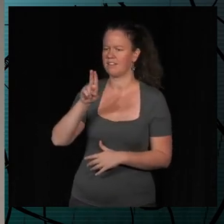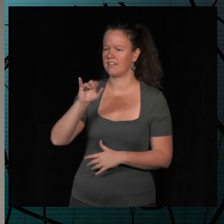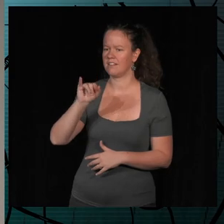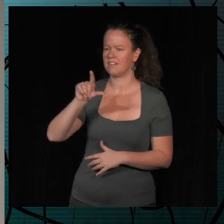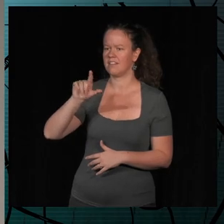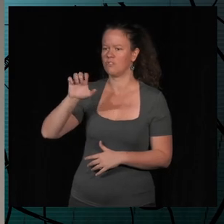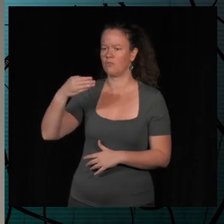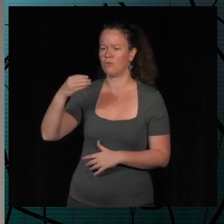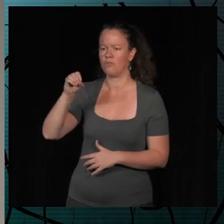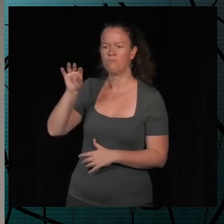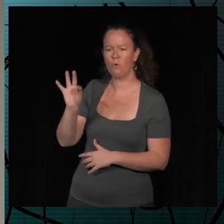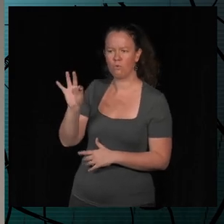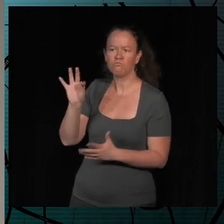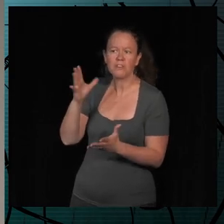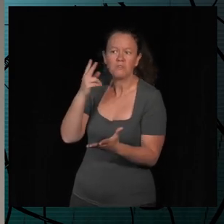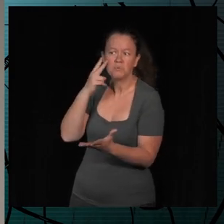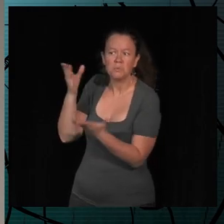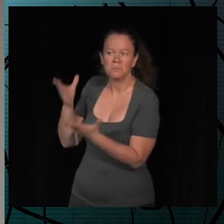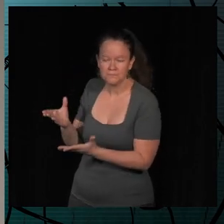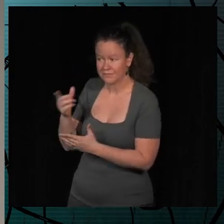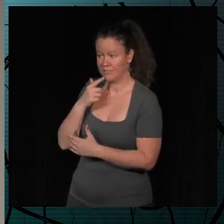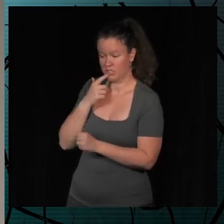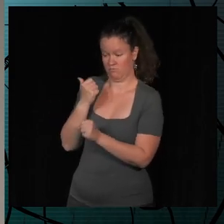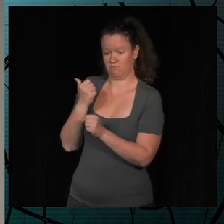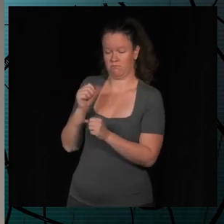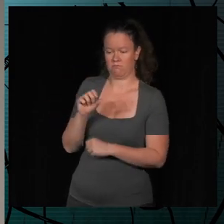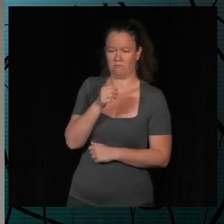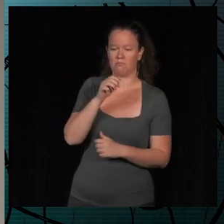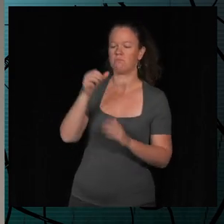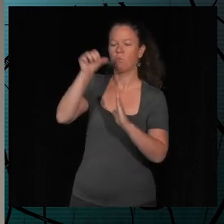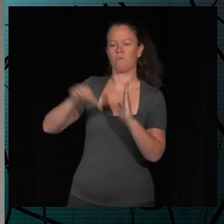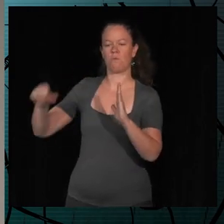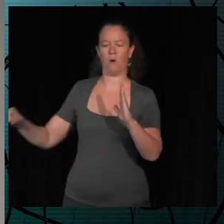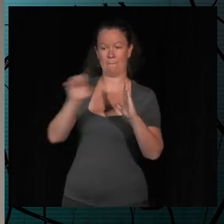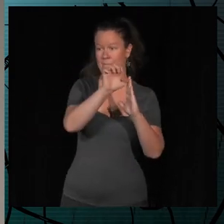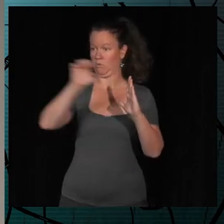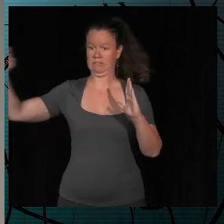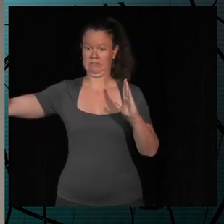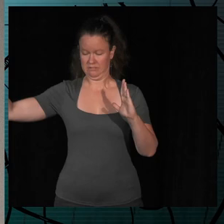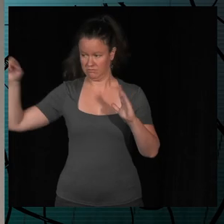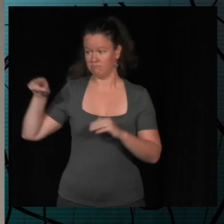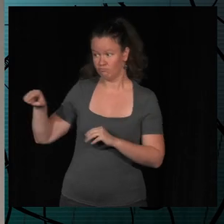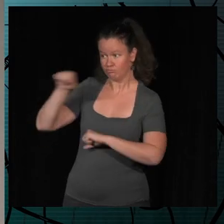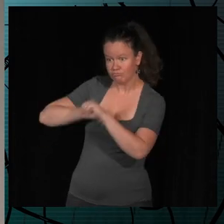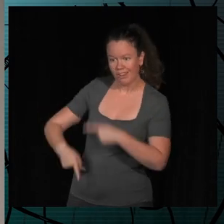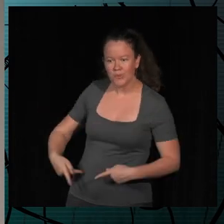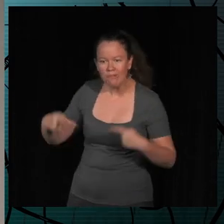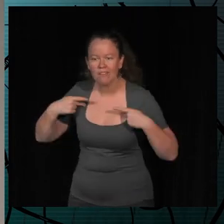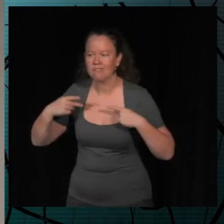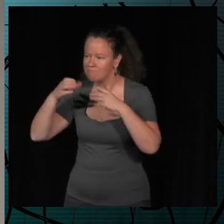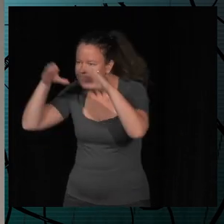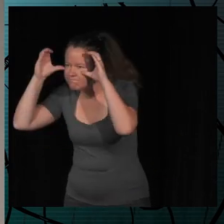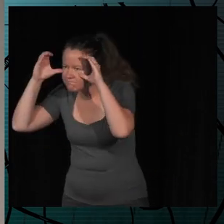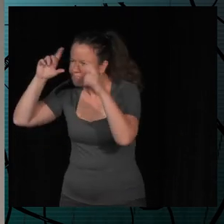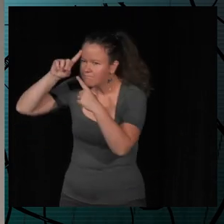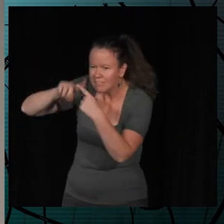premier mercredi du mois une animation thématisée c'est un rendez-vous très attendu par nos usagers et ça permet vraiment une